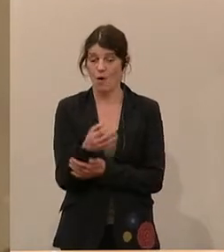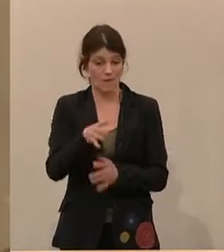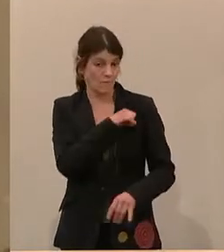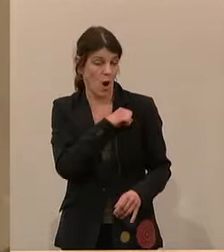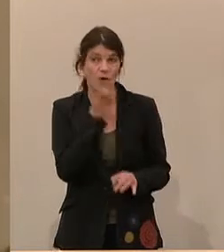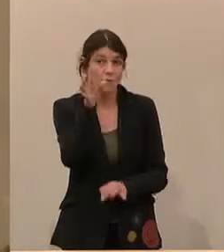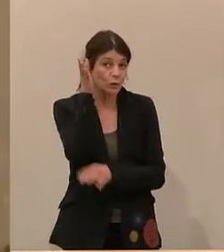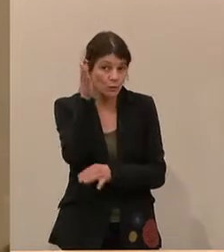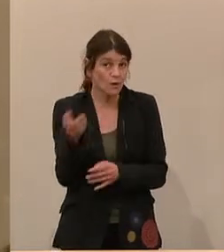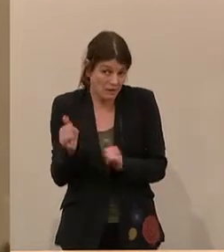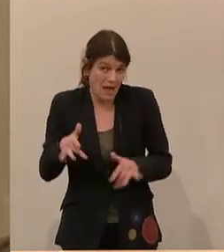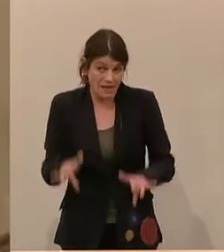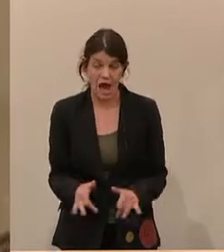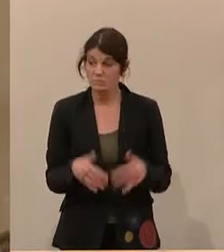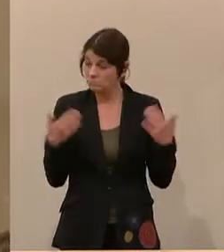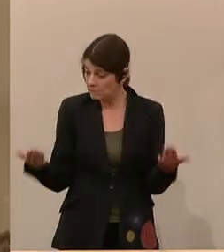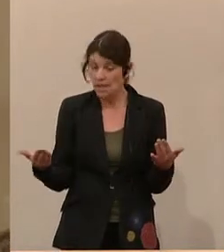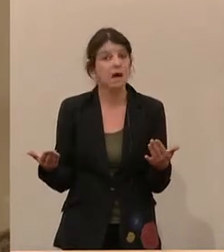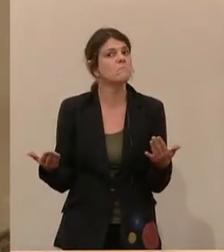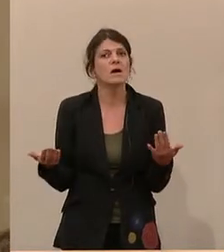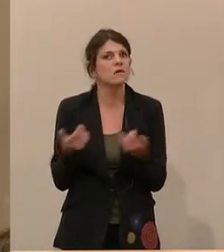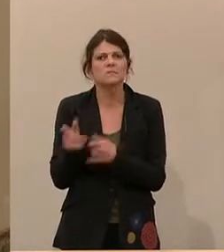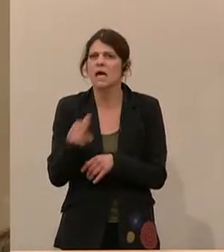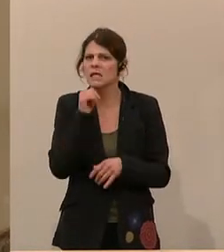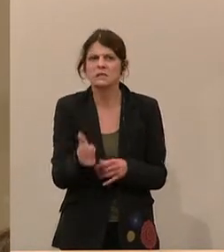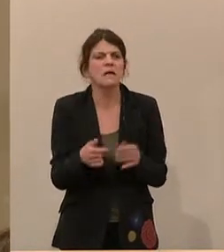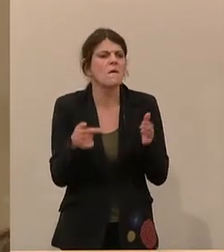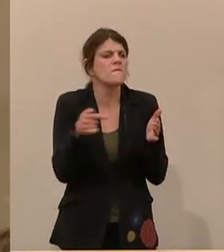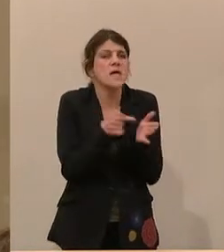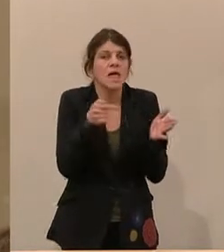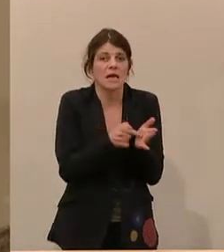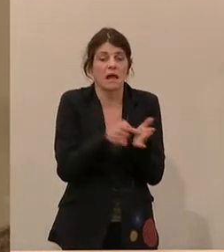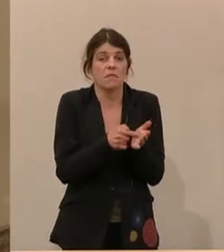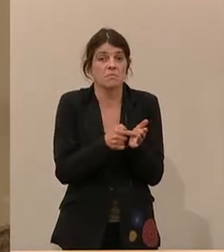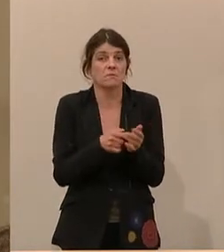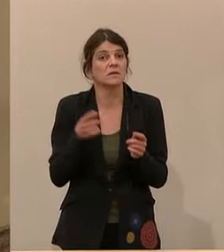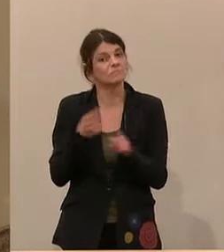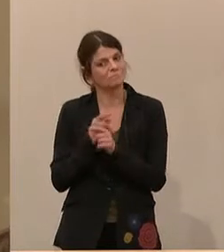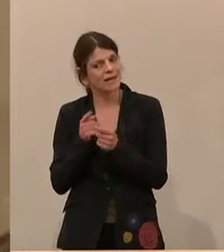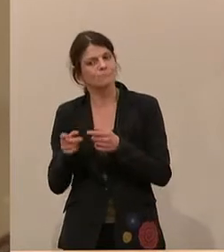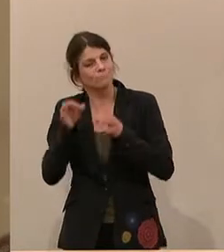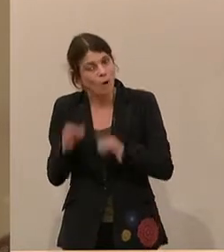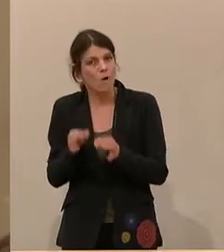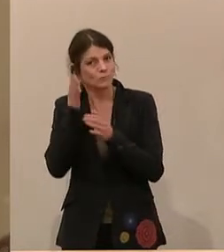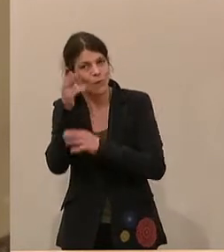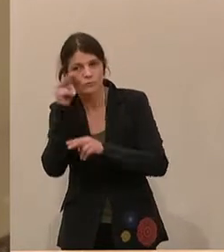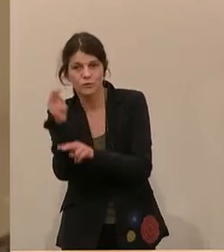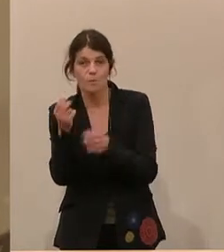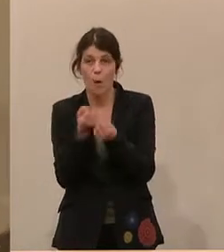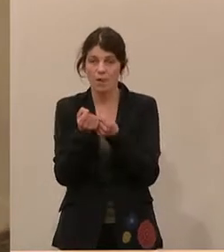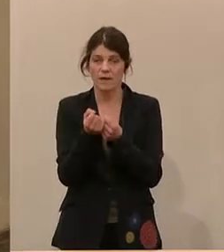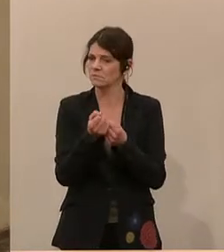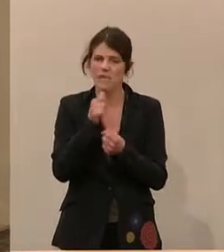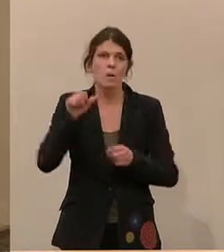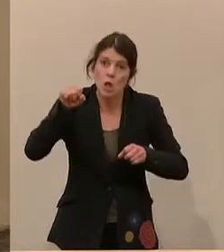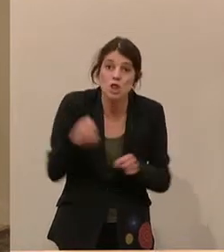Vorteile für die Zukunft. All das passiert nicht wegen der Nachhaltigkeitspolitik dieser Regierung und auch nicht der letzten, sondern es